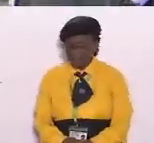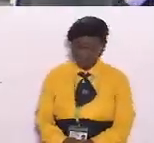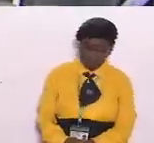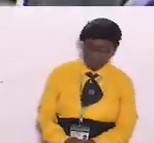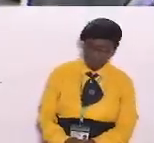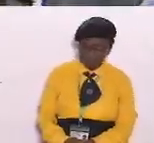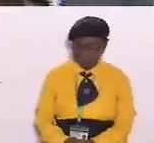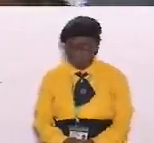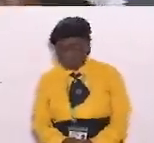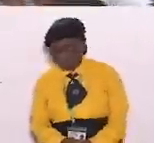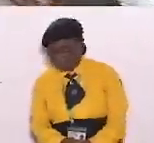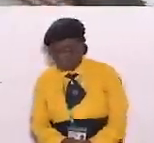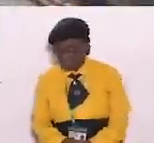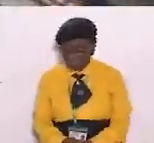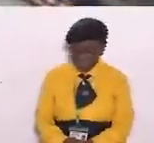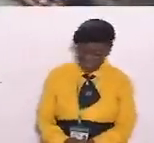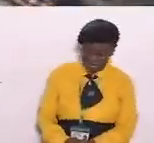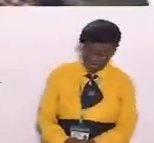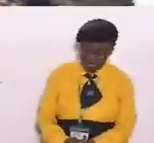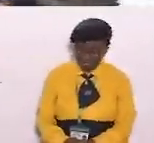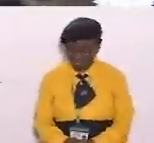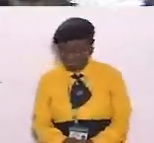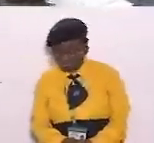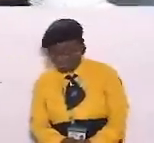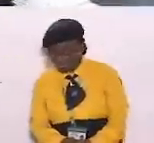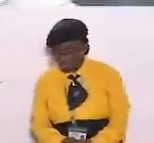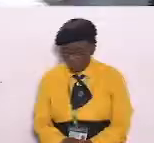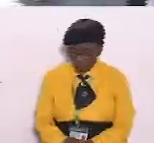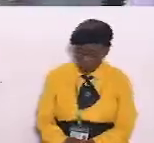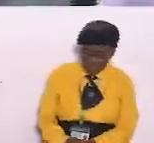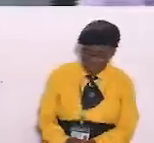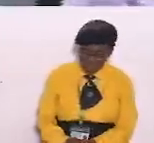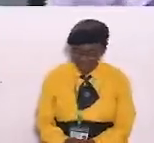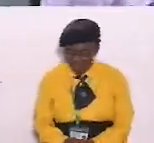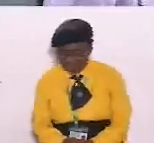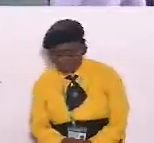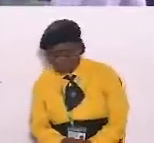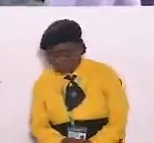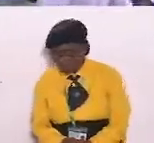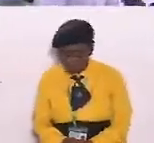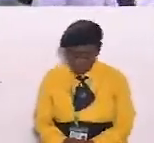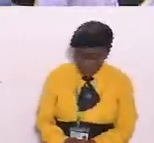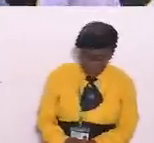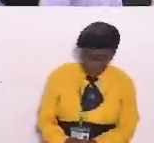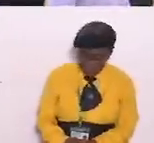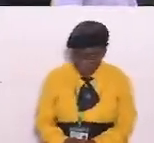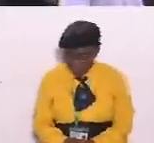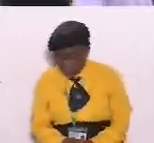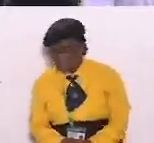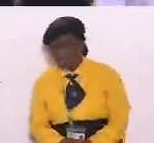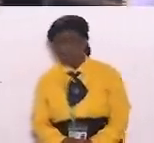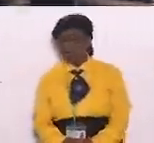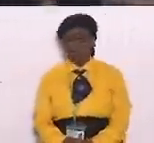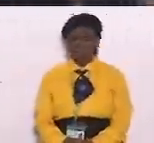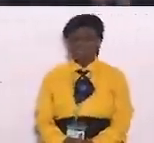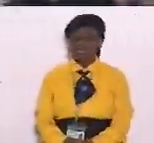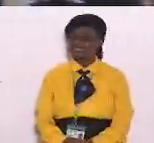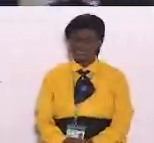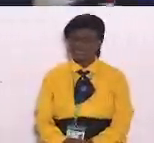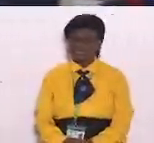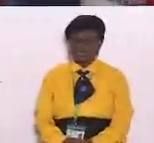ni tu trouves plaisir dans la prospérité de ton